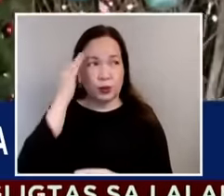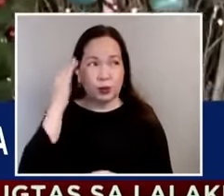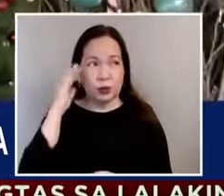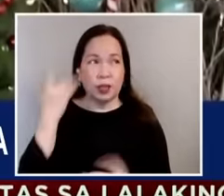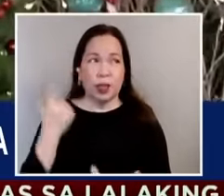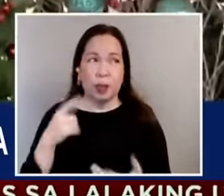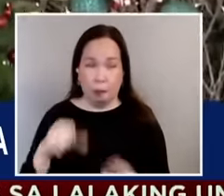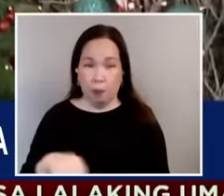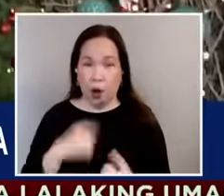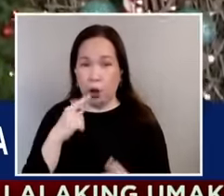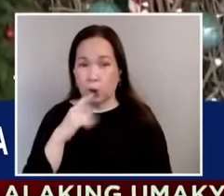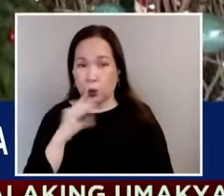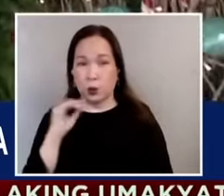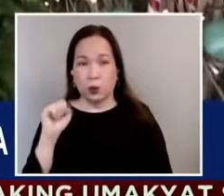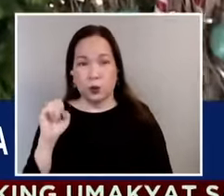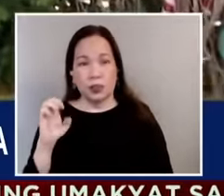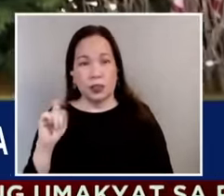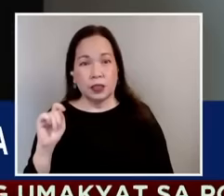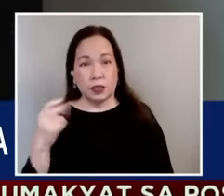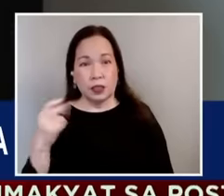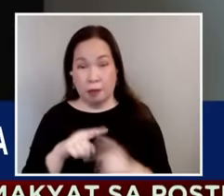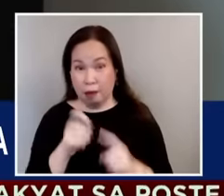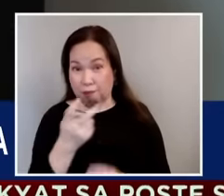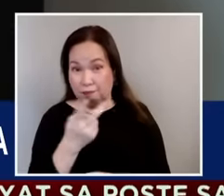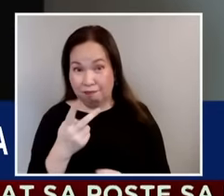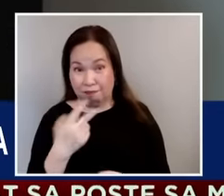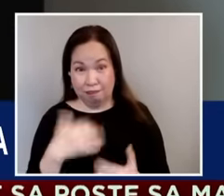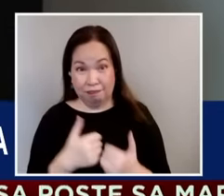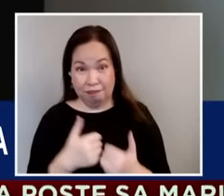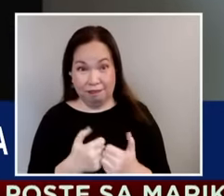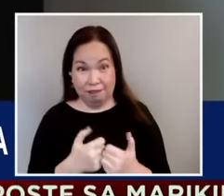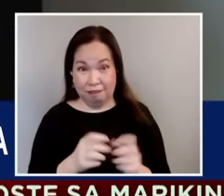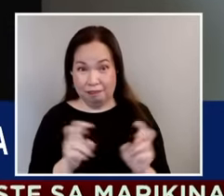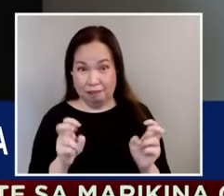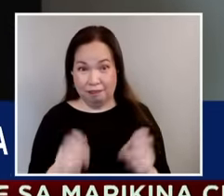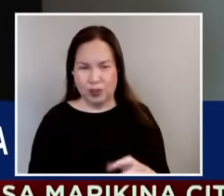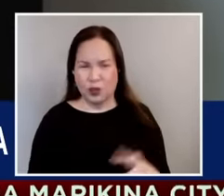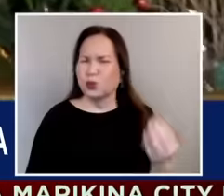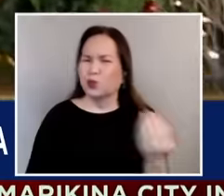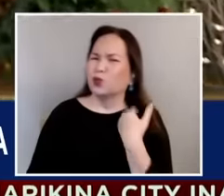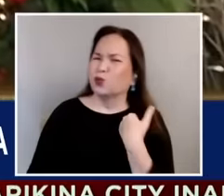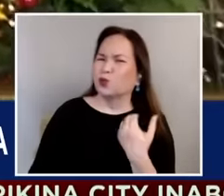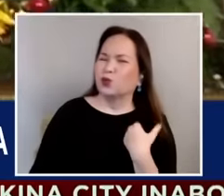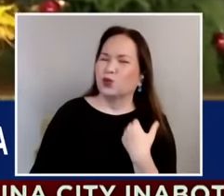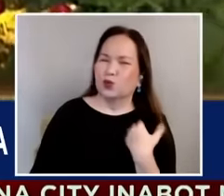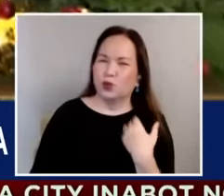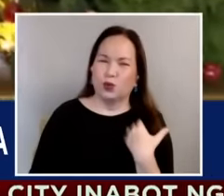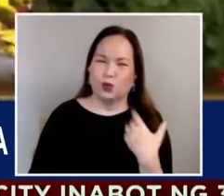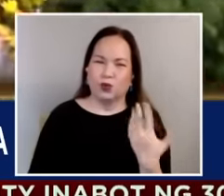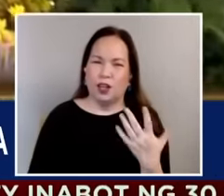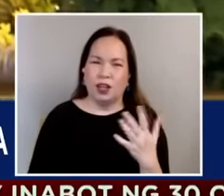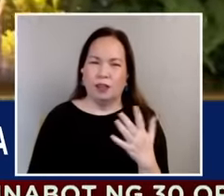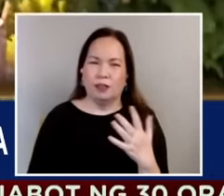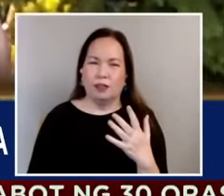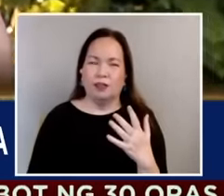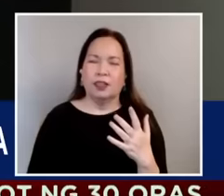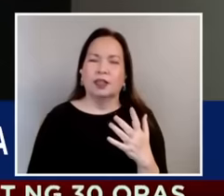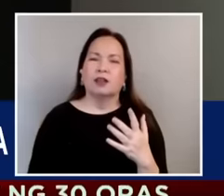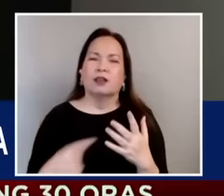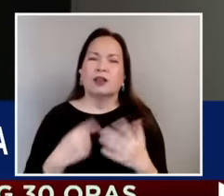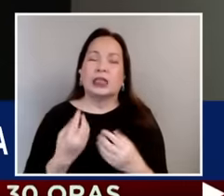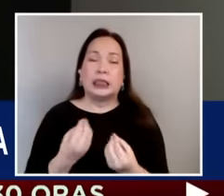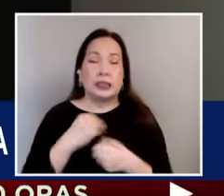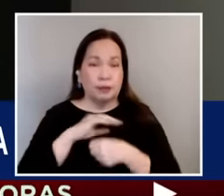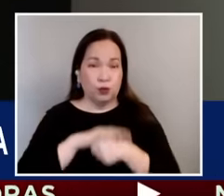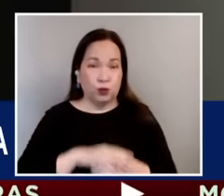Fedelin. Pero, sila na nga ba? Kayo na ba? Hindi po. In a way po, nakaka-pressure kasi